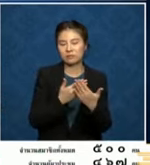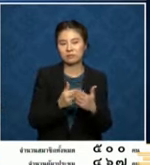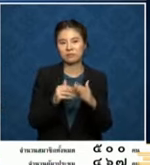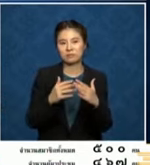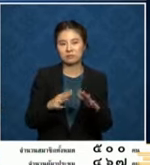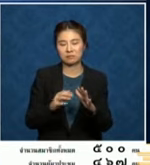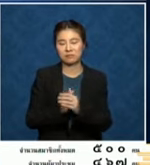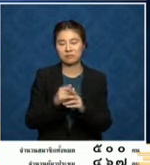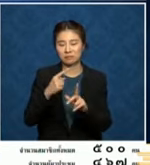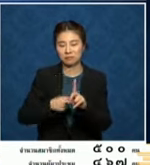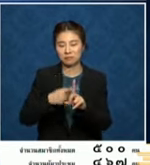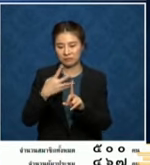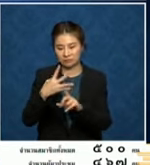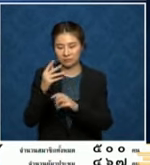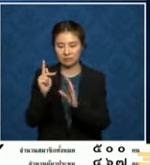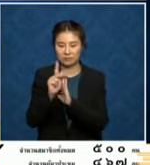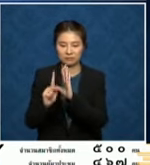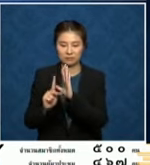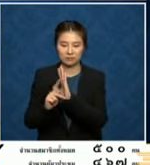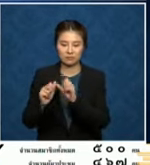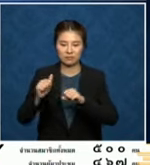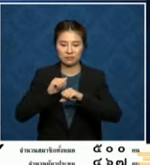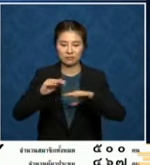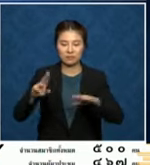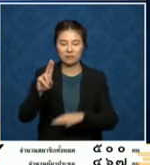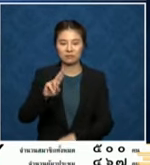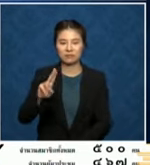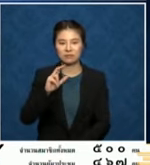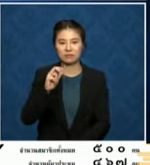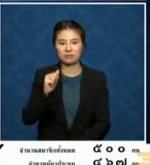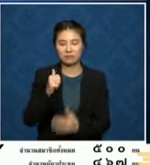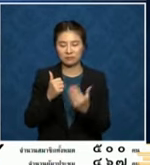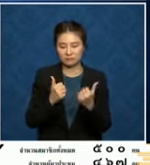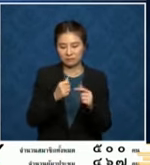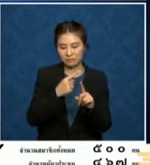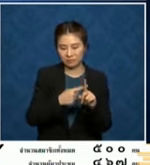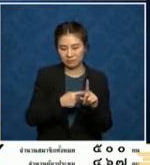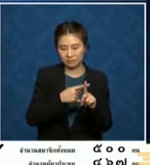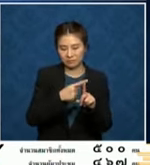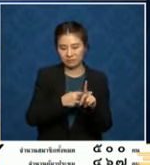ประกาศใช้เป็นกฎหมายก็เท่ากับว่าหายไป2ไตรมาสเหลืออยู่2ไตรมาส